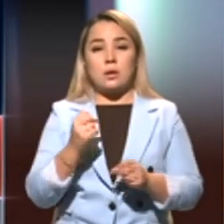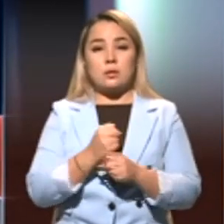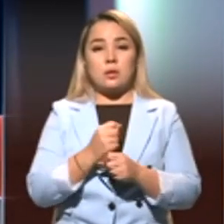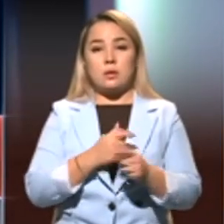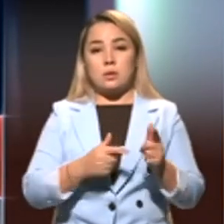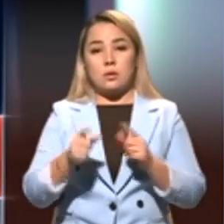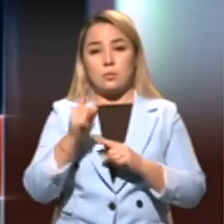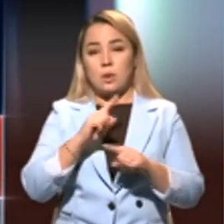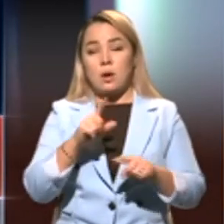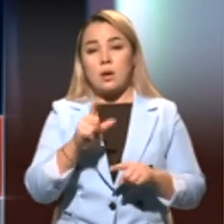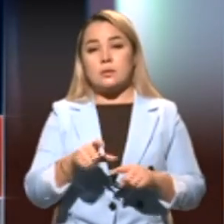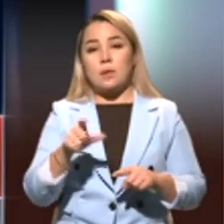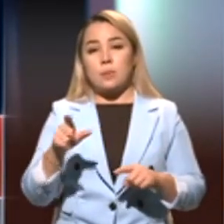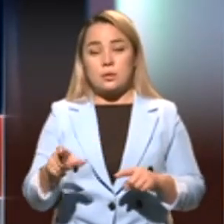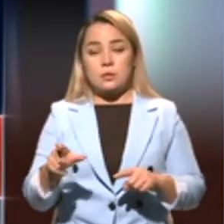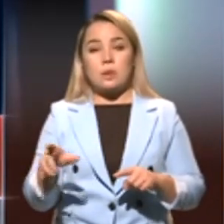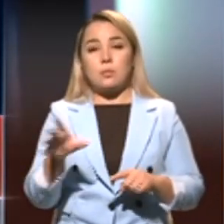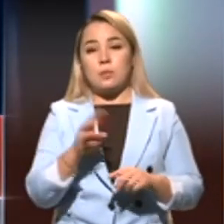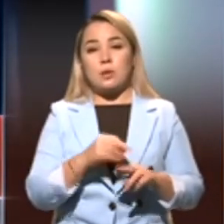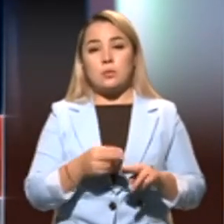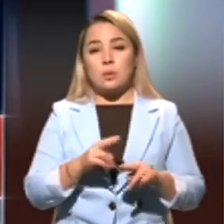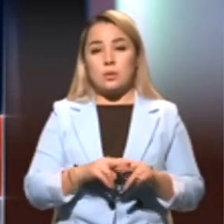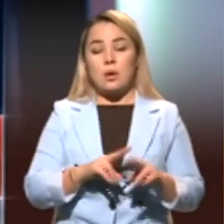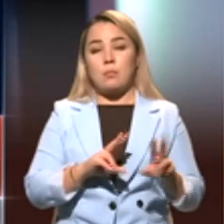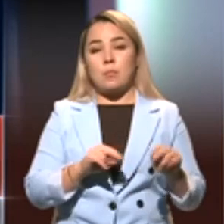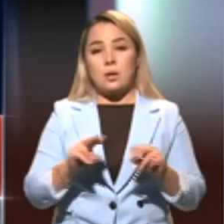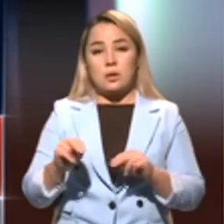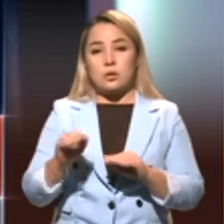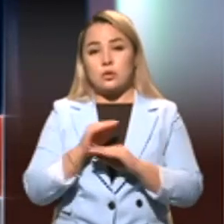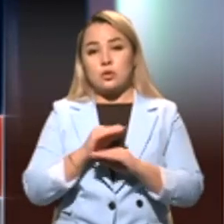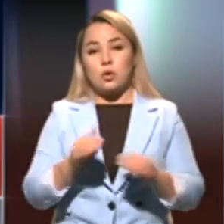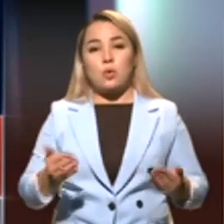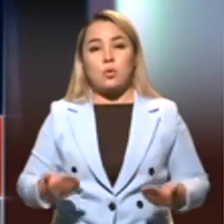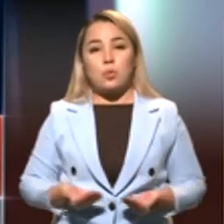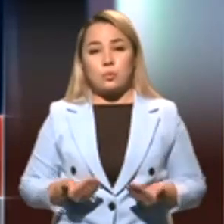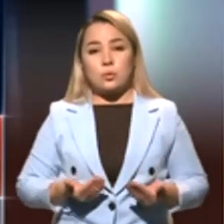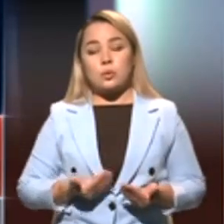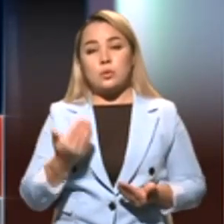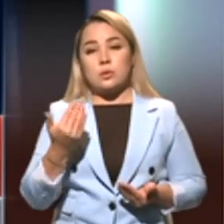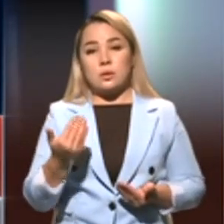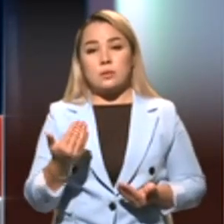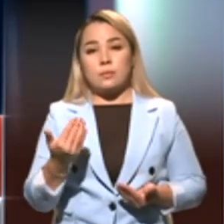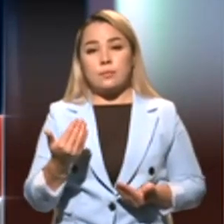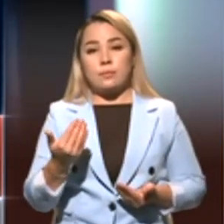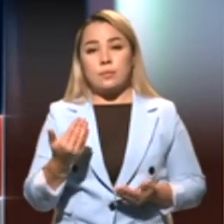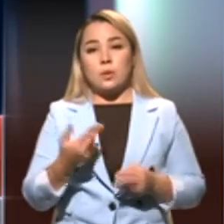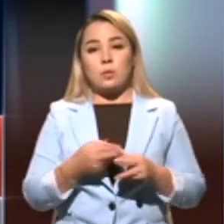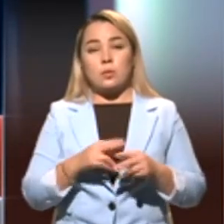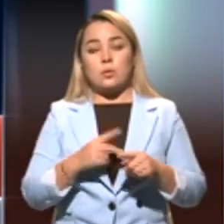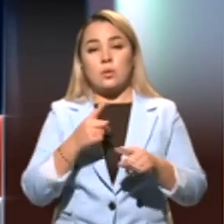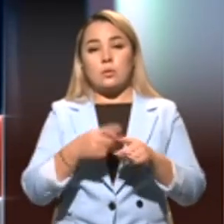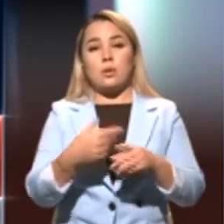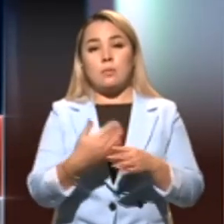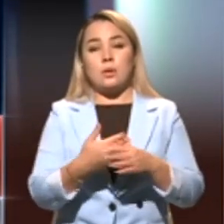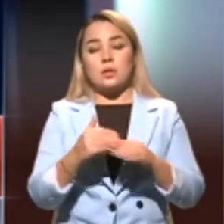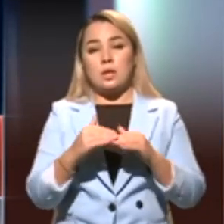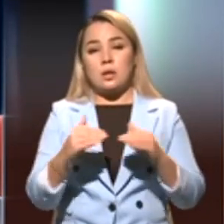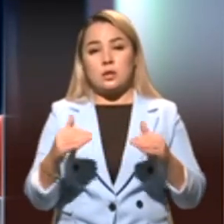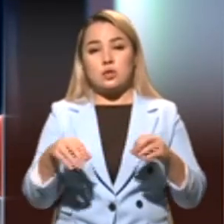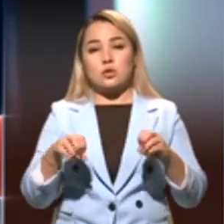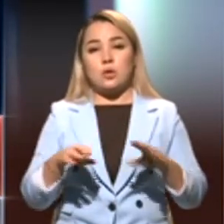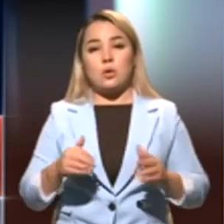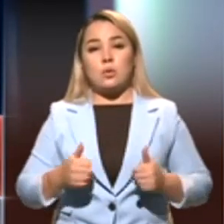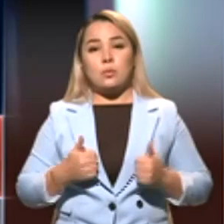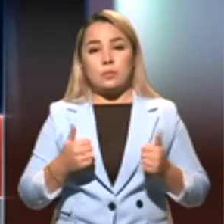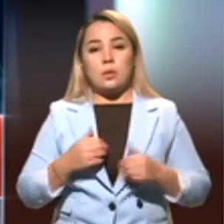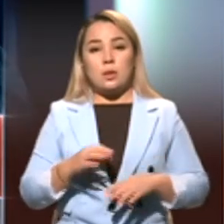де адамдардын жаңагы бакытты тынчтыкта өмүр сүрүүнө жаңагы үлөс коса алатындай деңгээлде чечүүгө